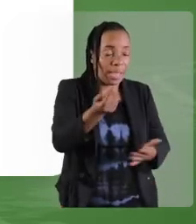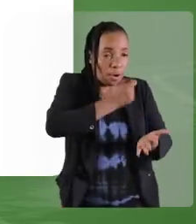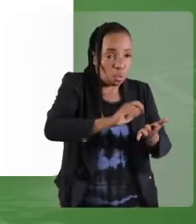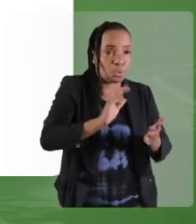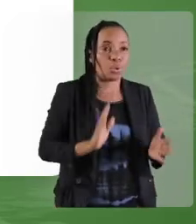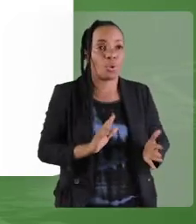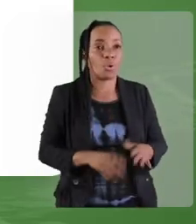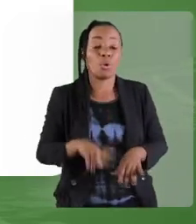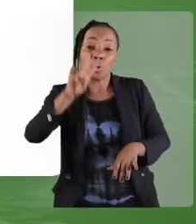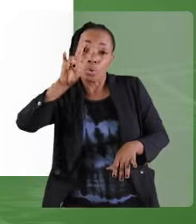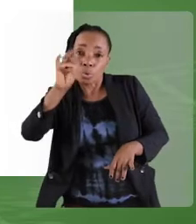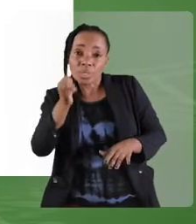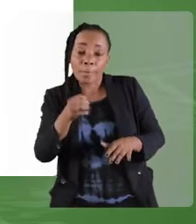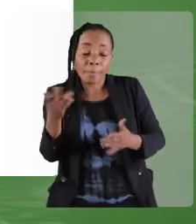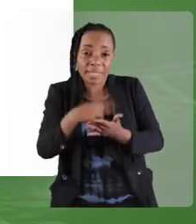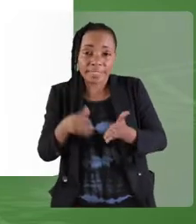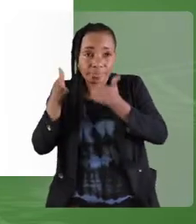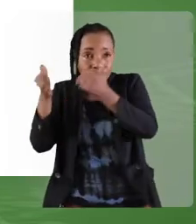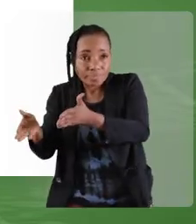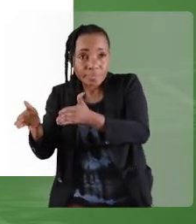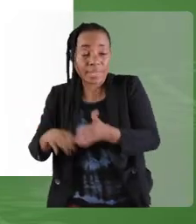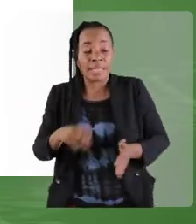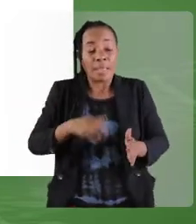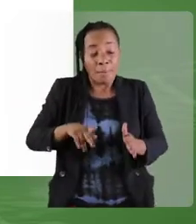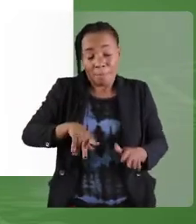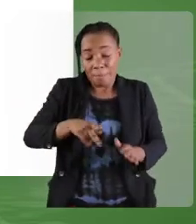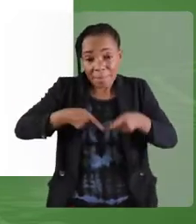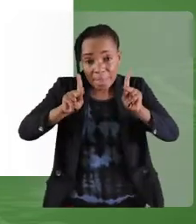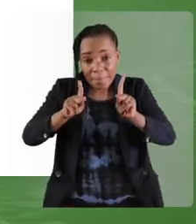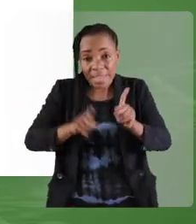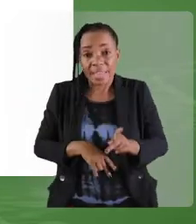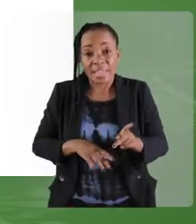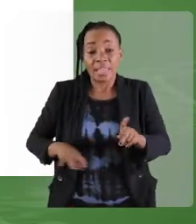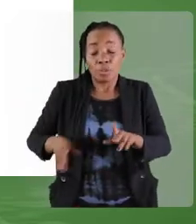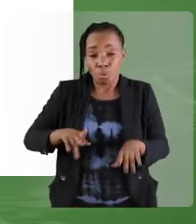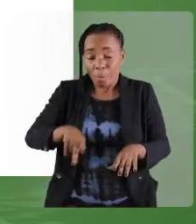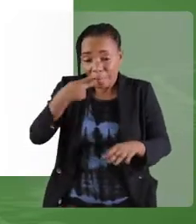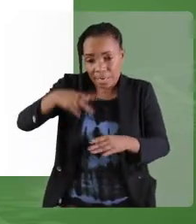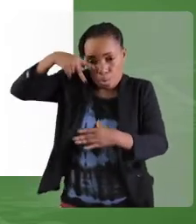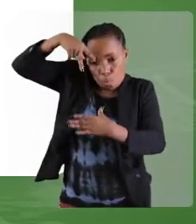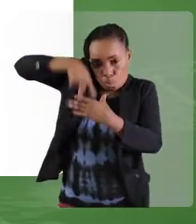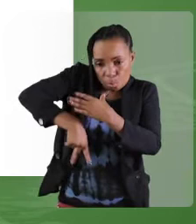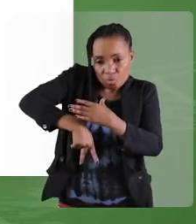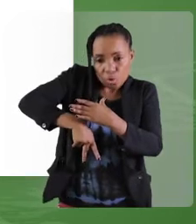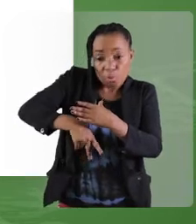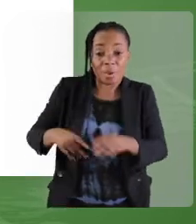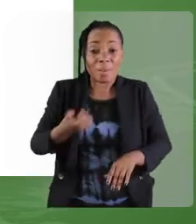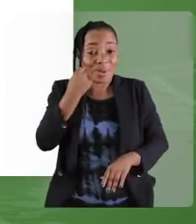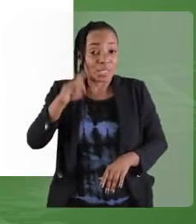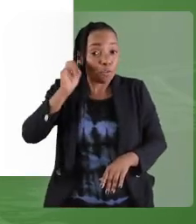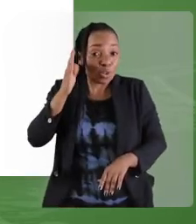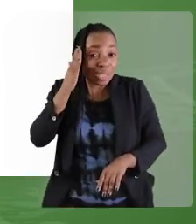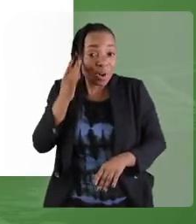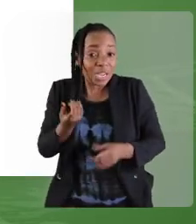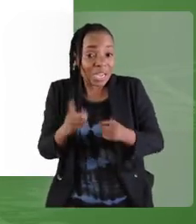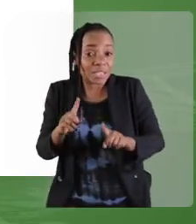axe donne l'occasion de faire un dépassement. Parce que, au plan critique, au plan philosophique,